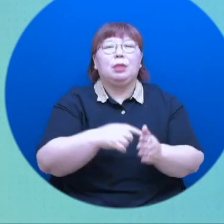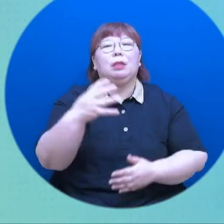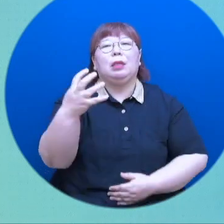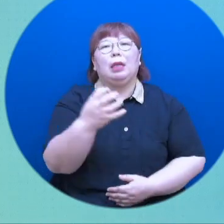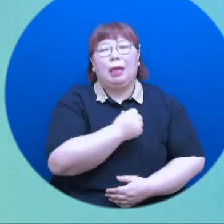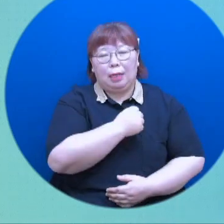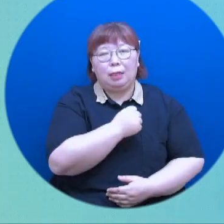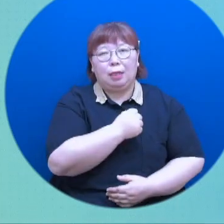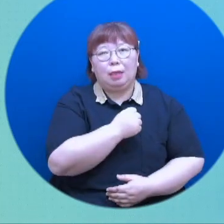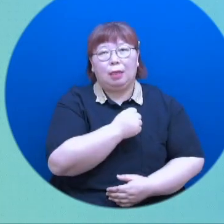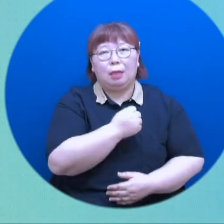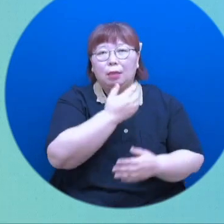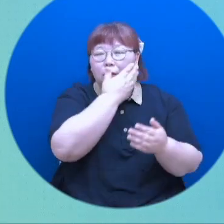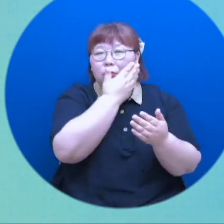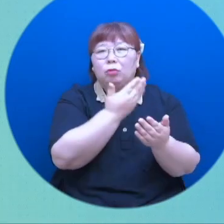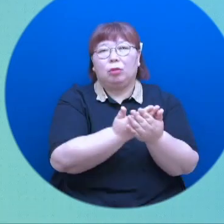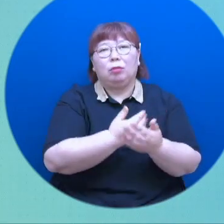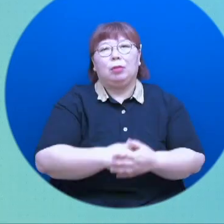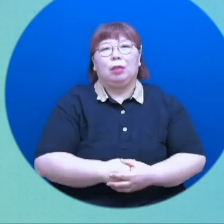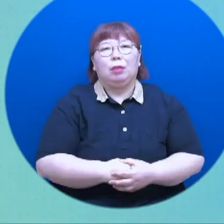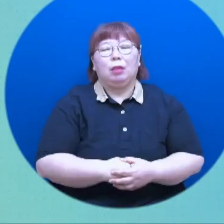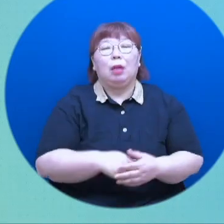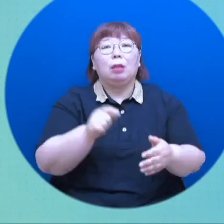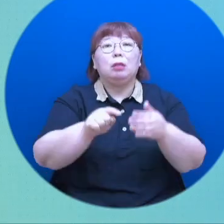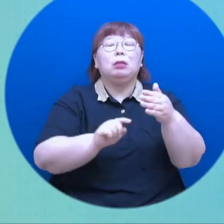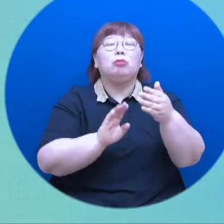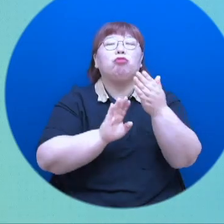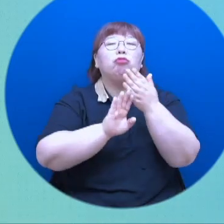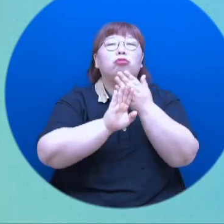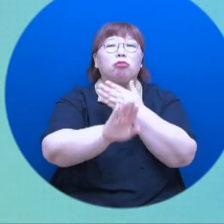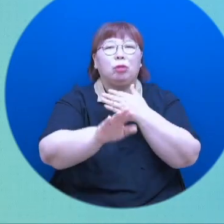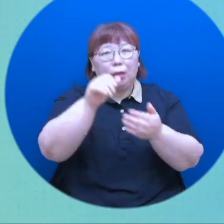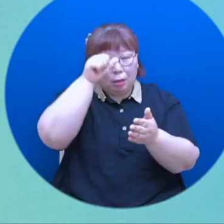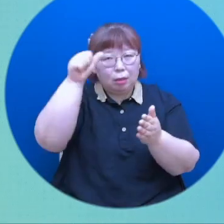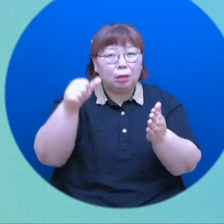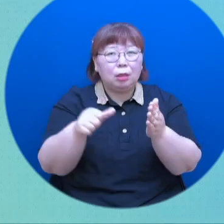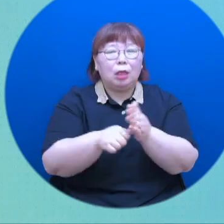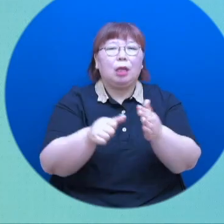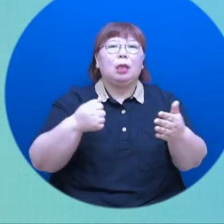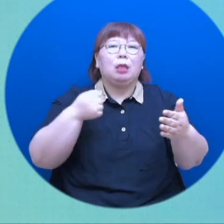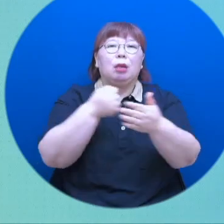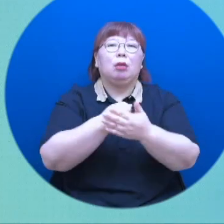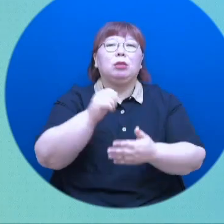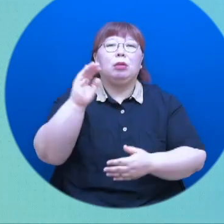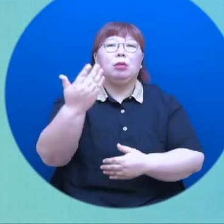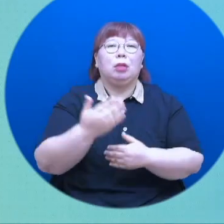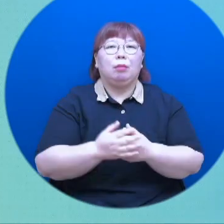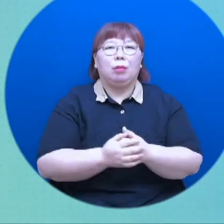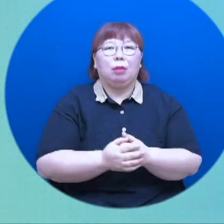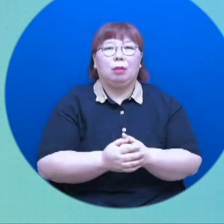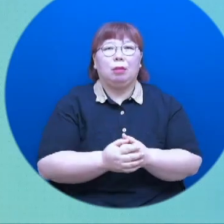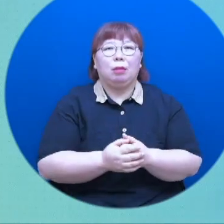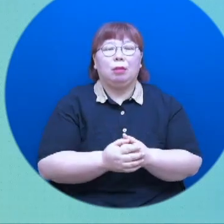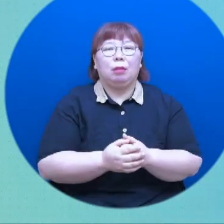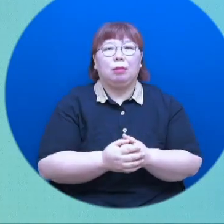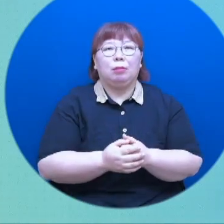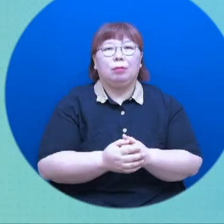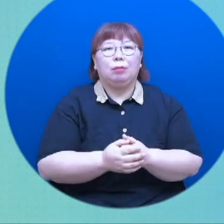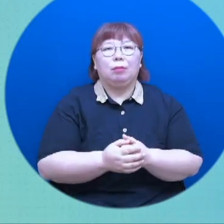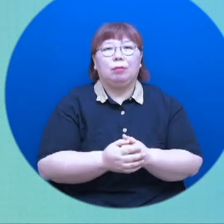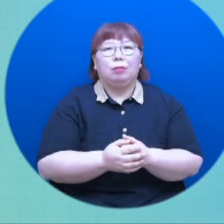마음가짐을 갖느냐, 그 이후에 그 인생이 결정되는 요소가 된다, 이